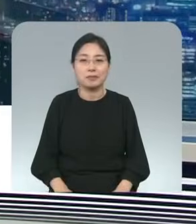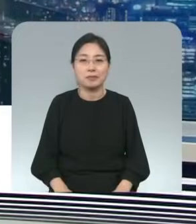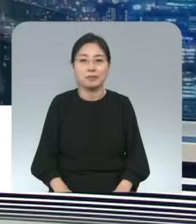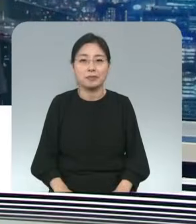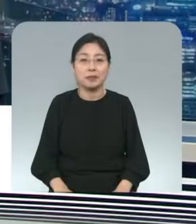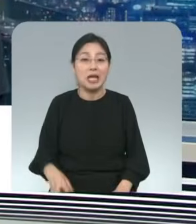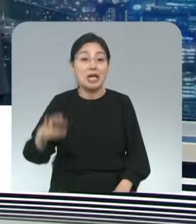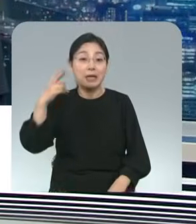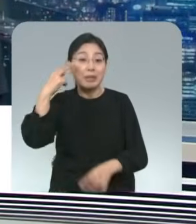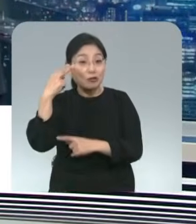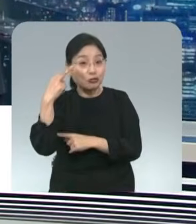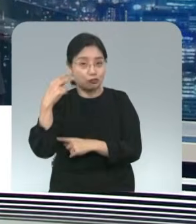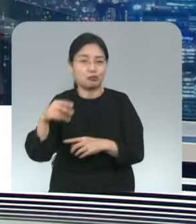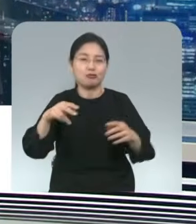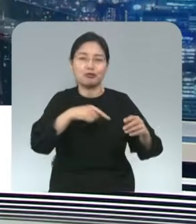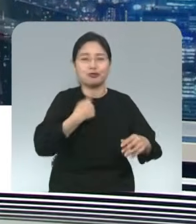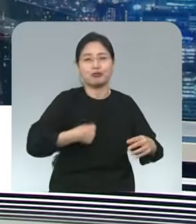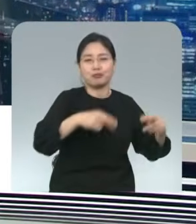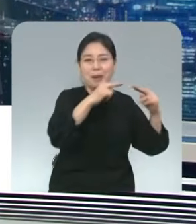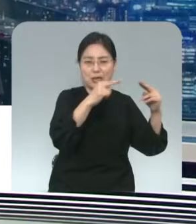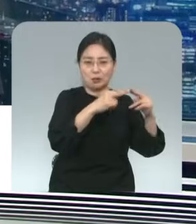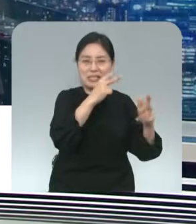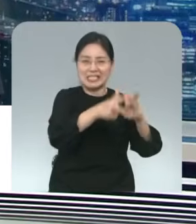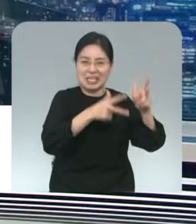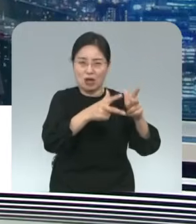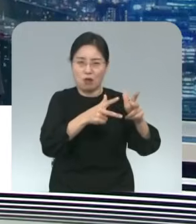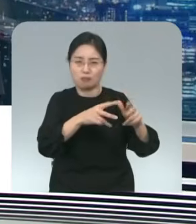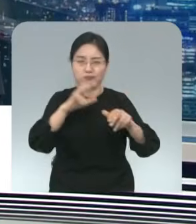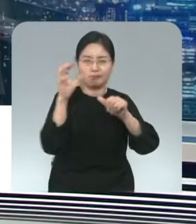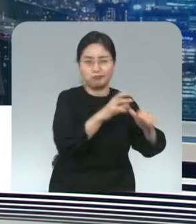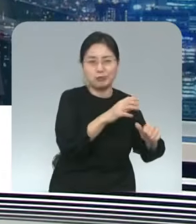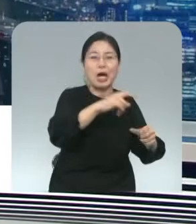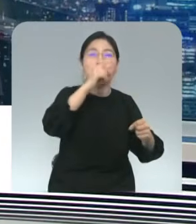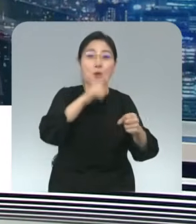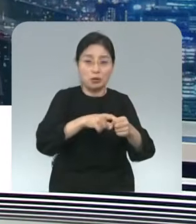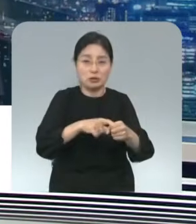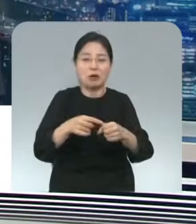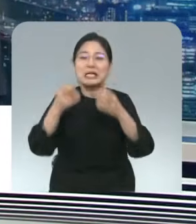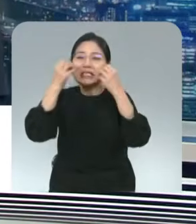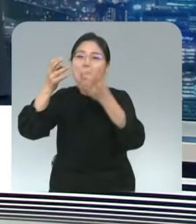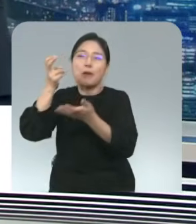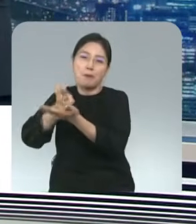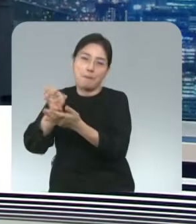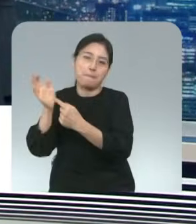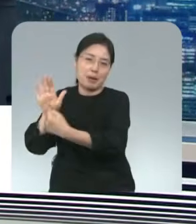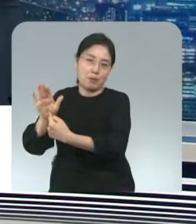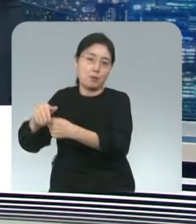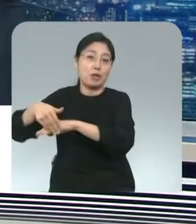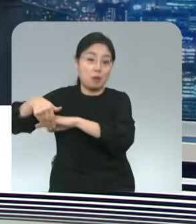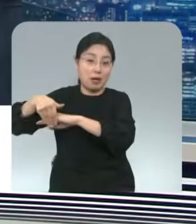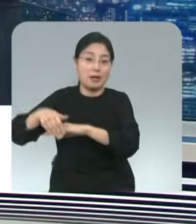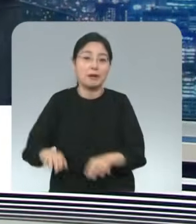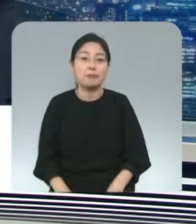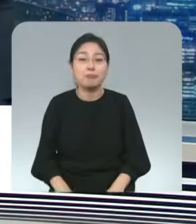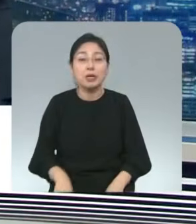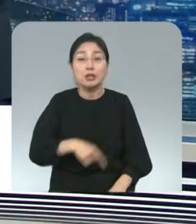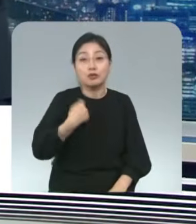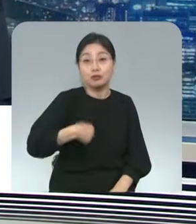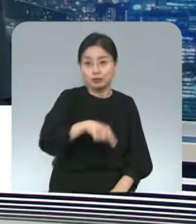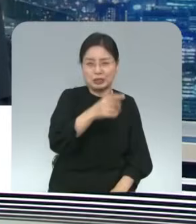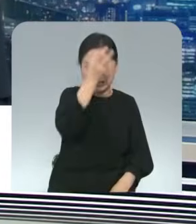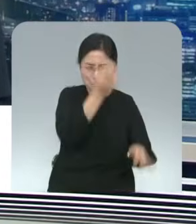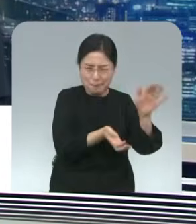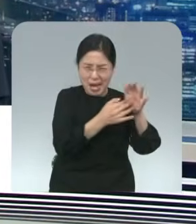네, 이런 상황에서 미국이 중국 반도체 산업을 겨냥해 광범위한 새 규제를 발표할 걸로 알려졌습니다. 이 중국에서